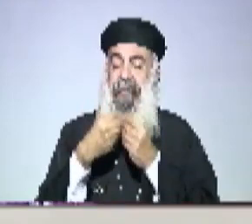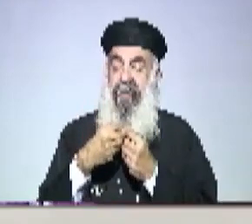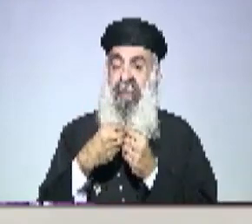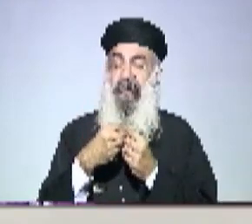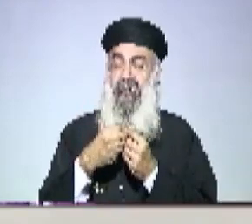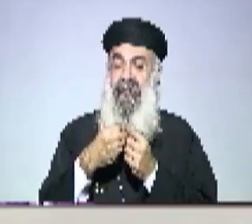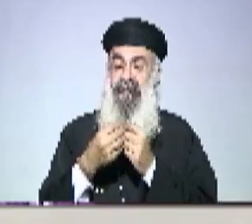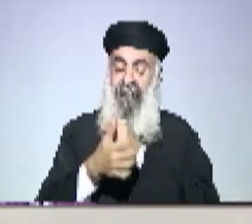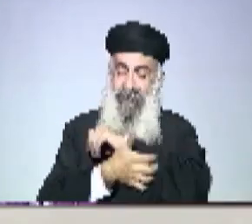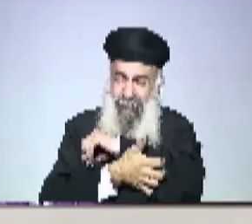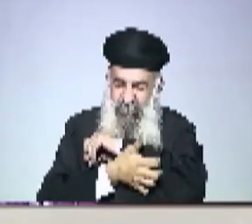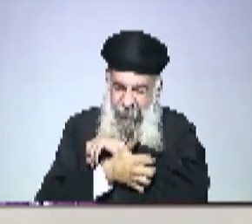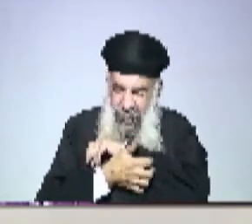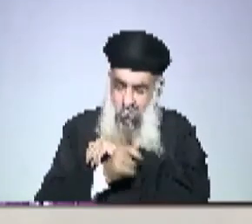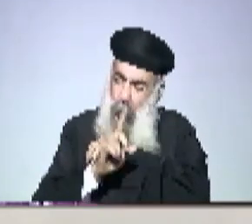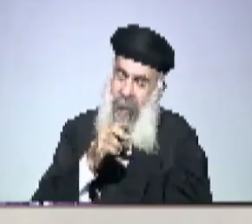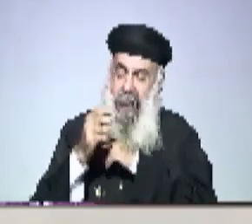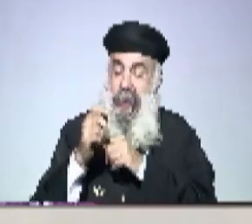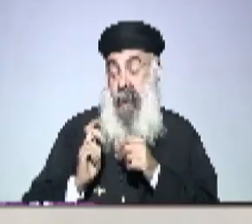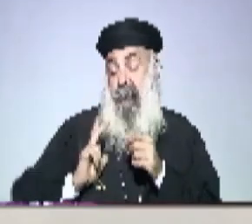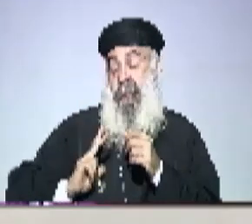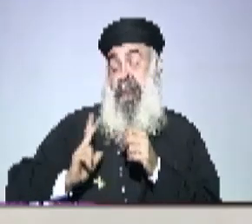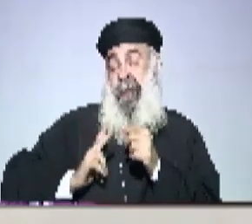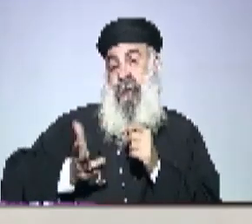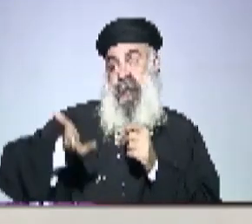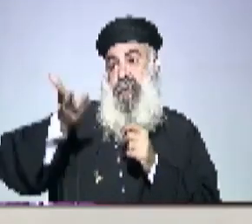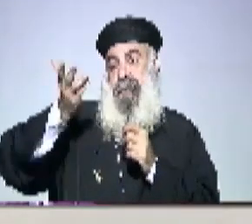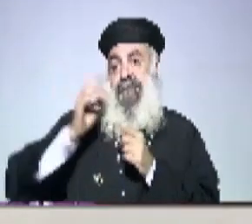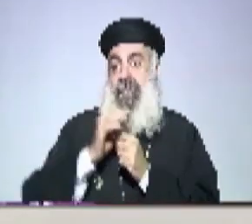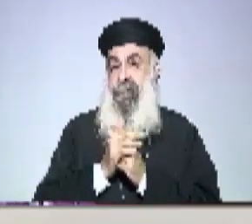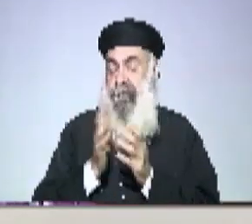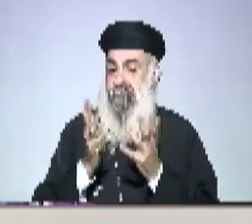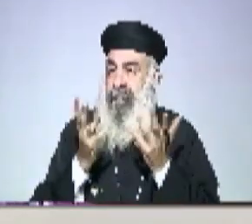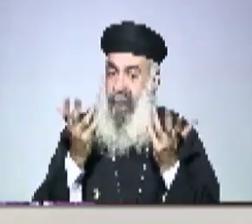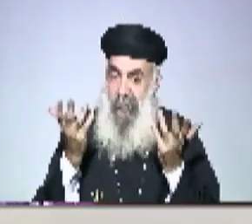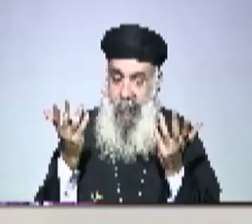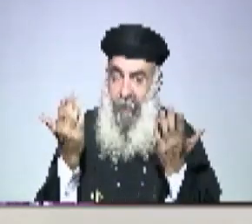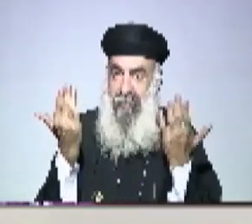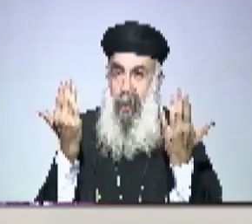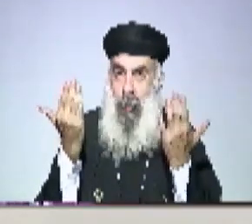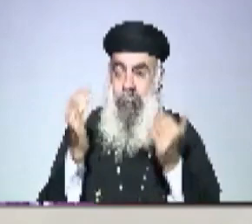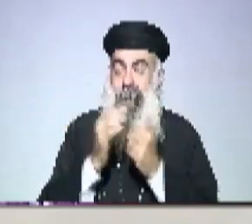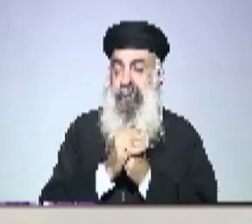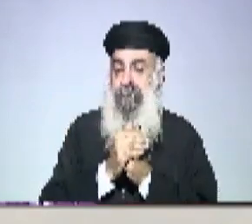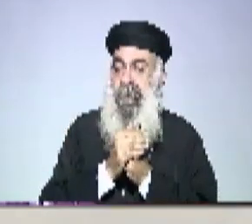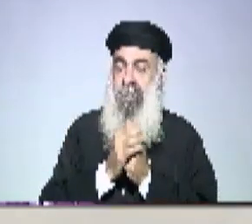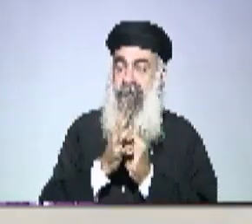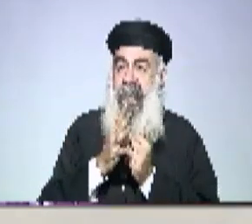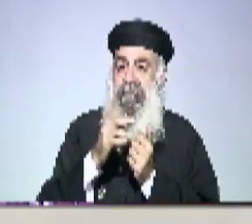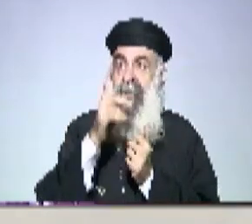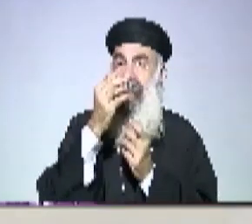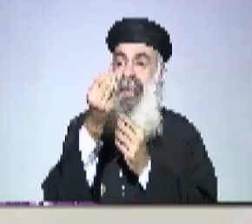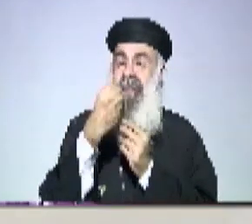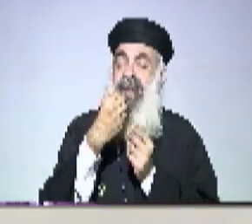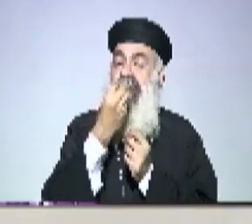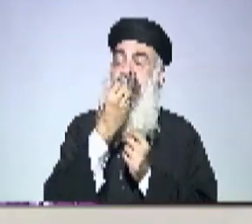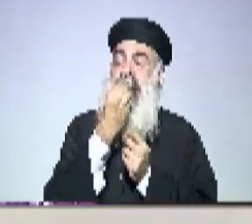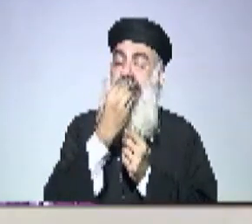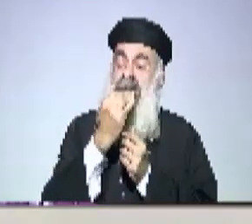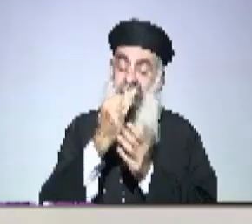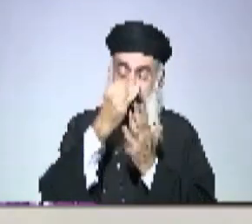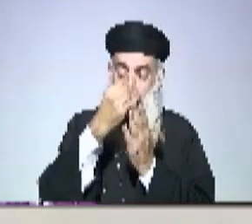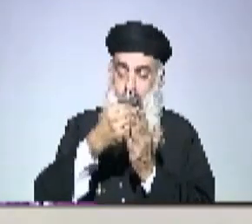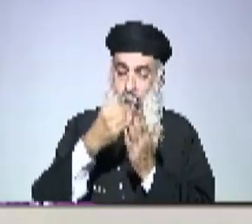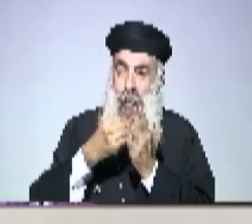فقرا ولا غنا الحقيقه دي صلوه جميله يعني اطعمني خبز فريضتي